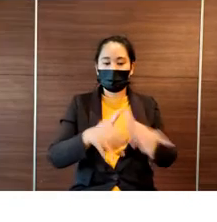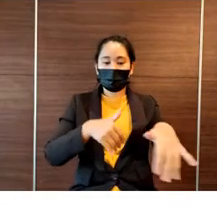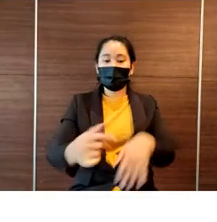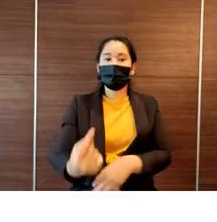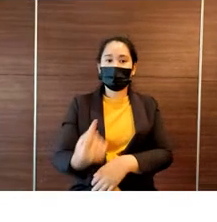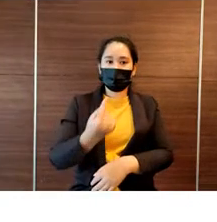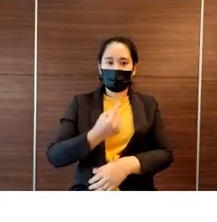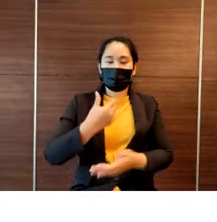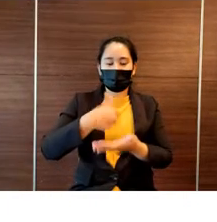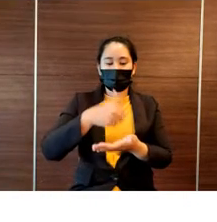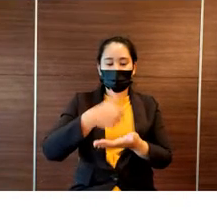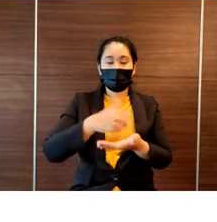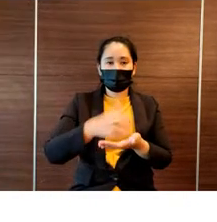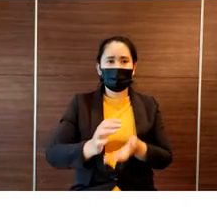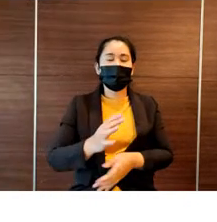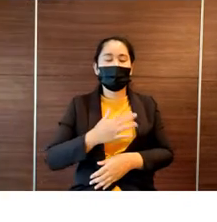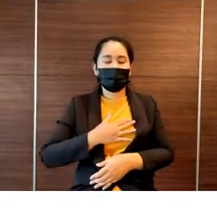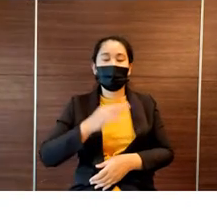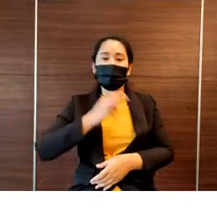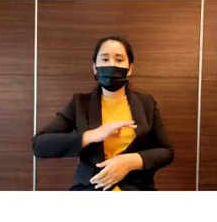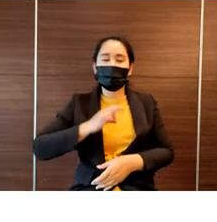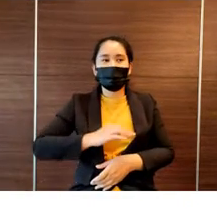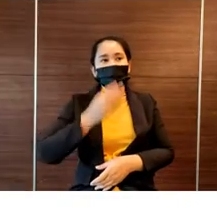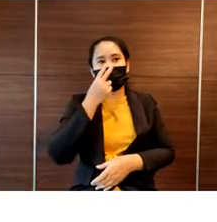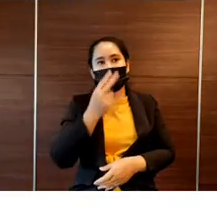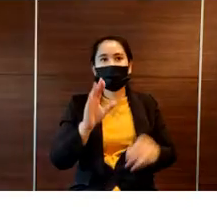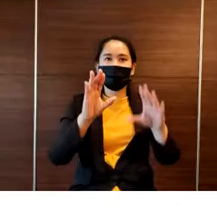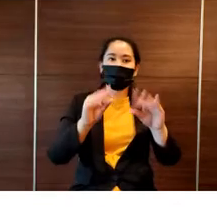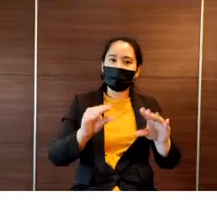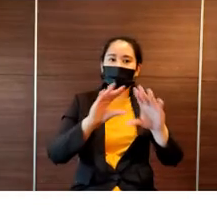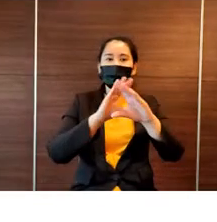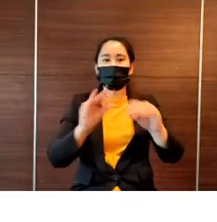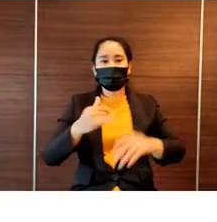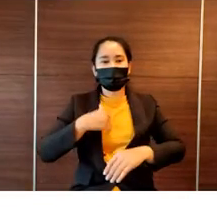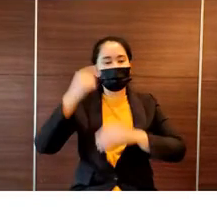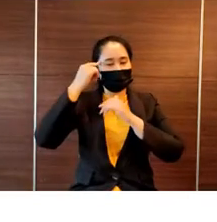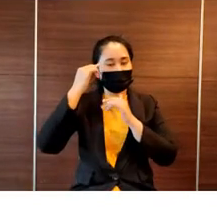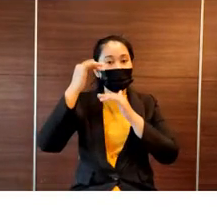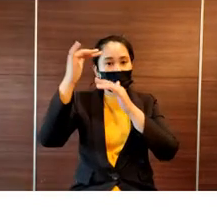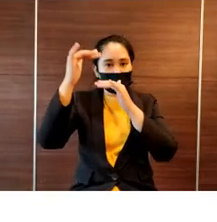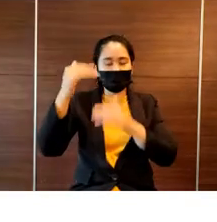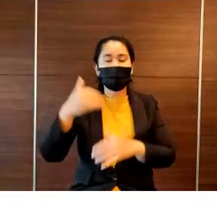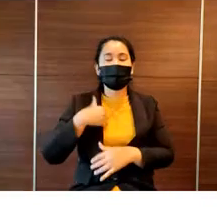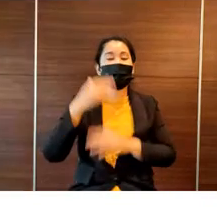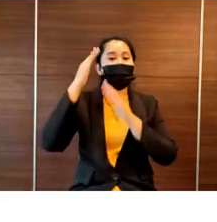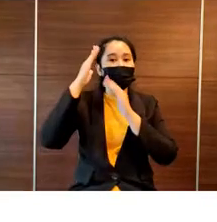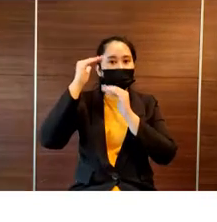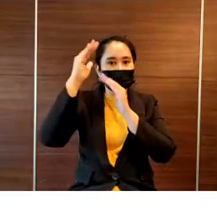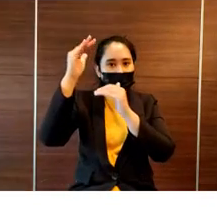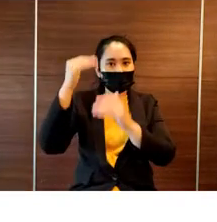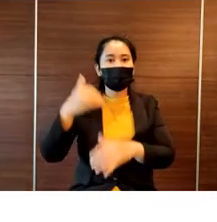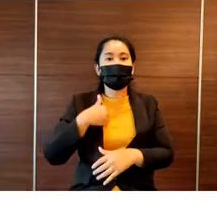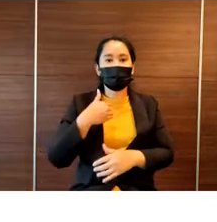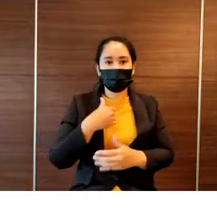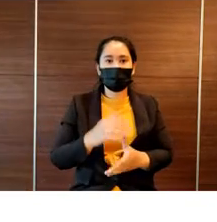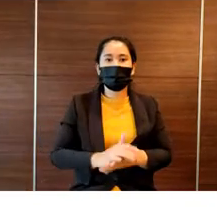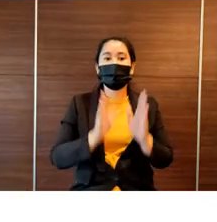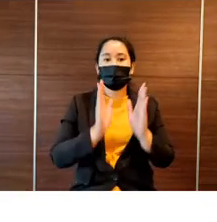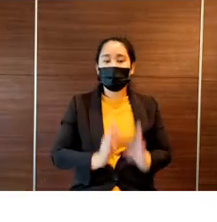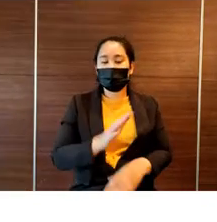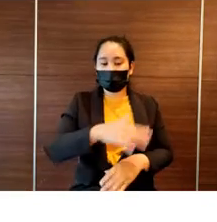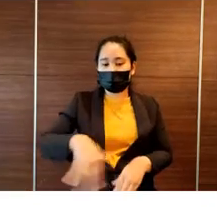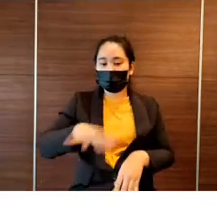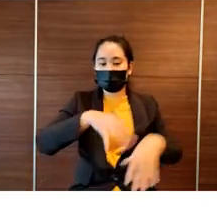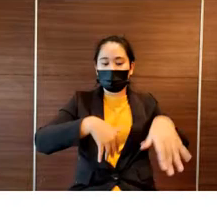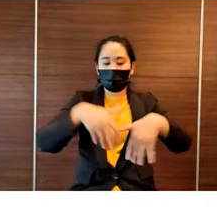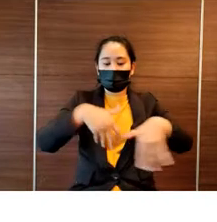ชนคนหนึ่งเนาะแล้วก็เราเห็นอย่างนี้แล้วเรารู้สึกว่าเรามีความหวังกับสุขภาพของเรากับพี่น้องของเรา